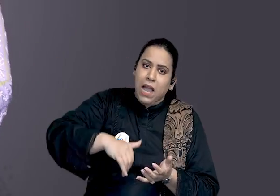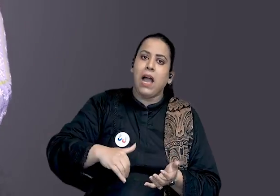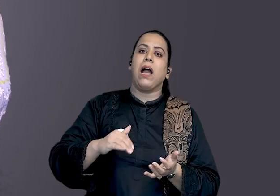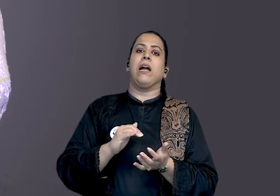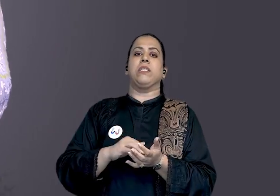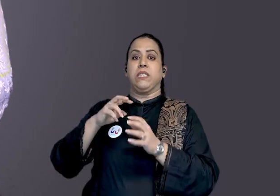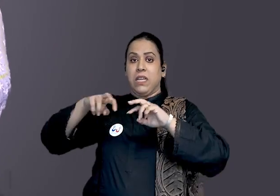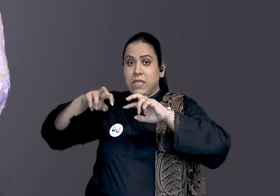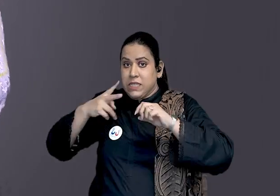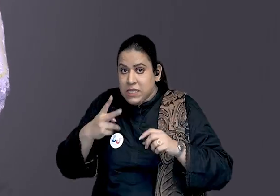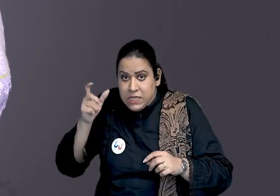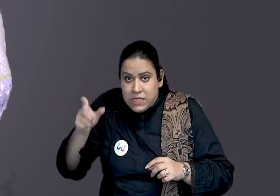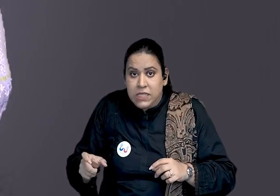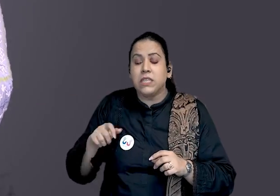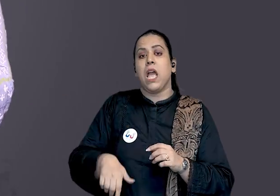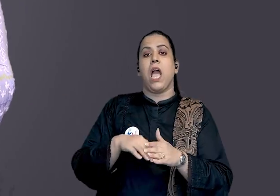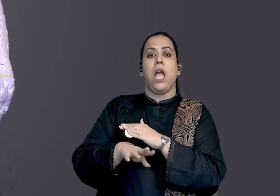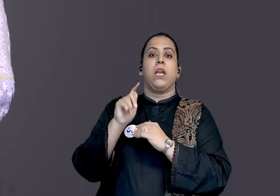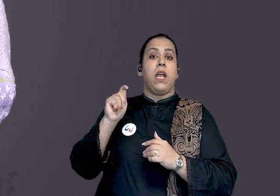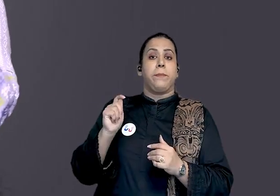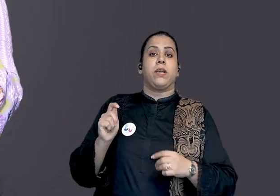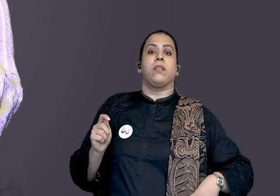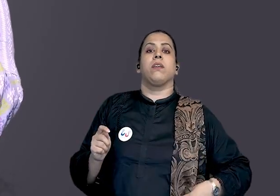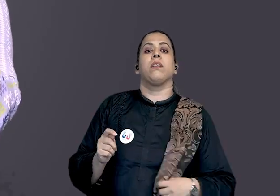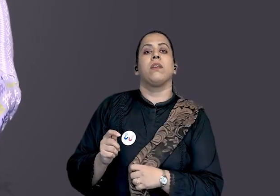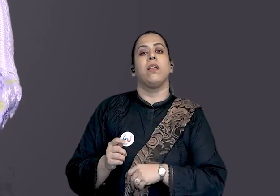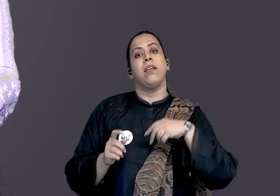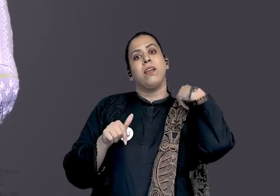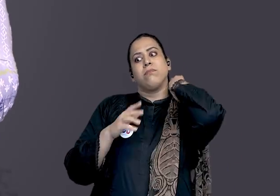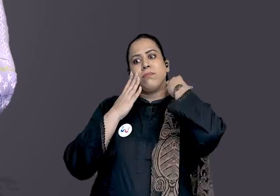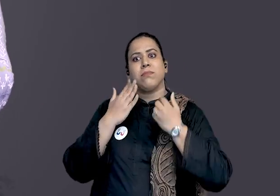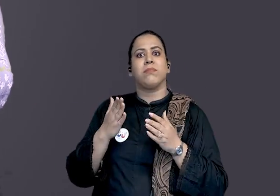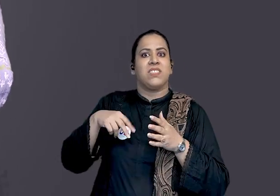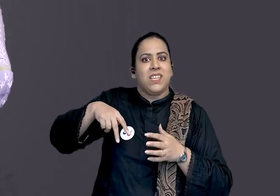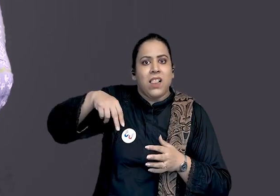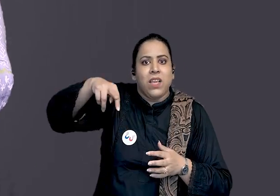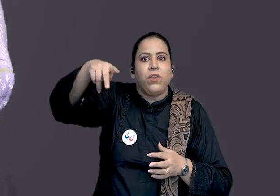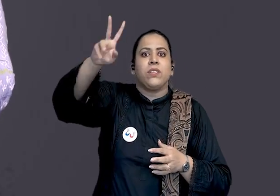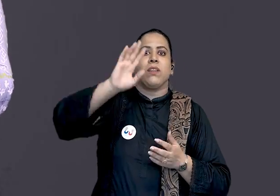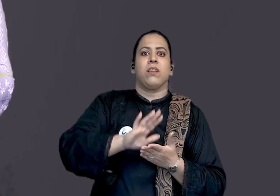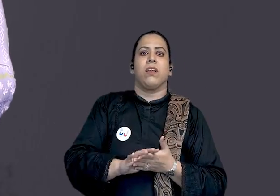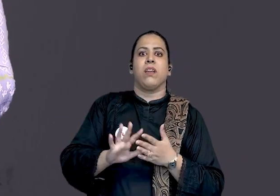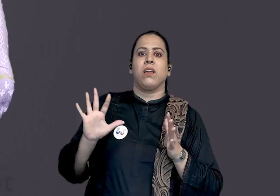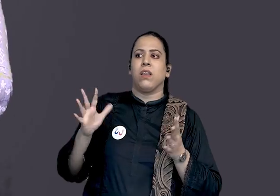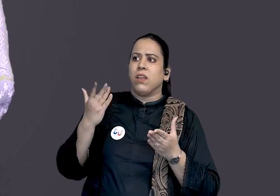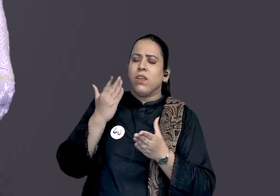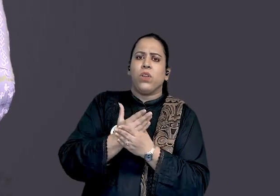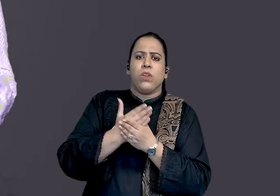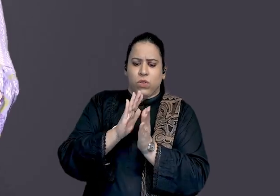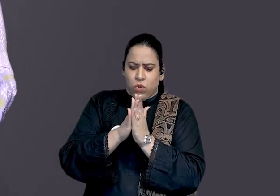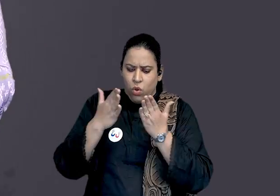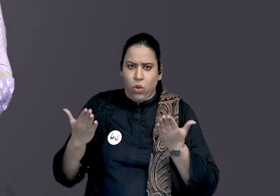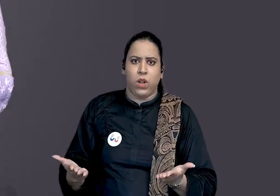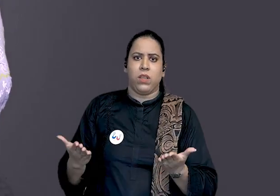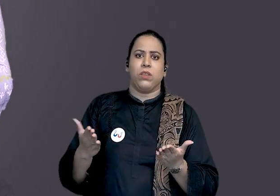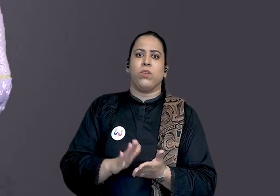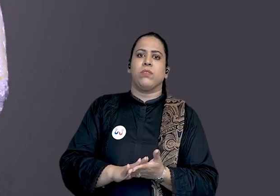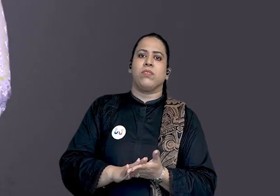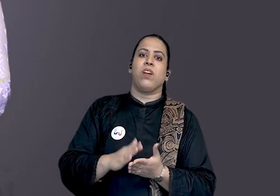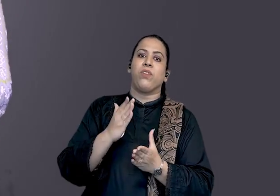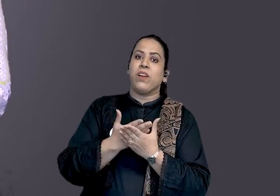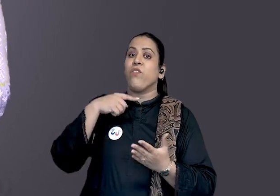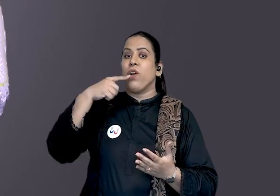کھول لیتی ہوں تو وہ کہتے ہیں نا فارسی میں ہر جا با اینجا است، تو میں تو وہیں رک جاتی ہوں، بیکاز ہر جگہ پہ